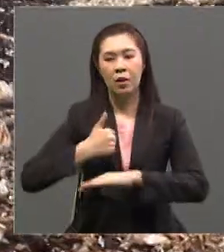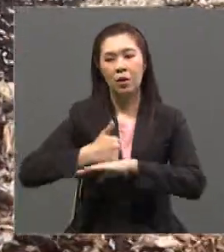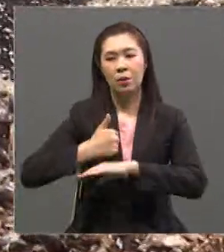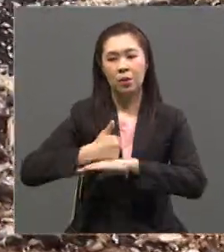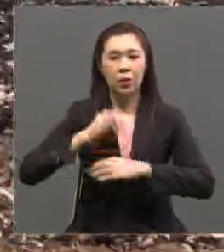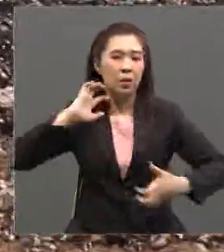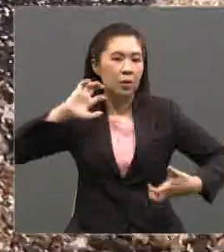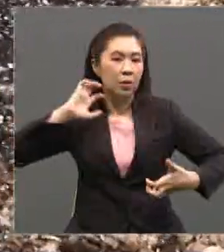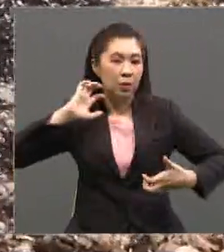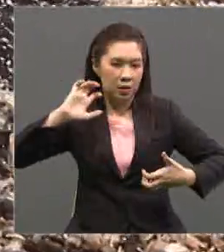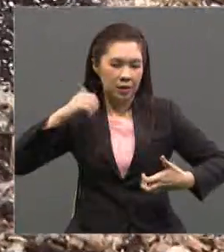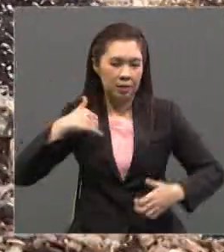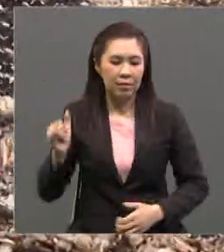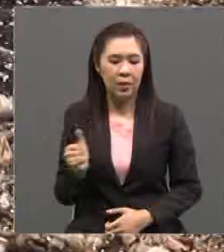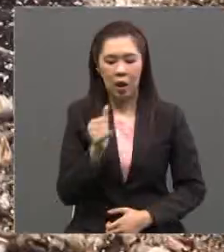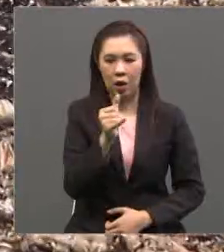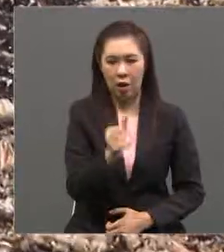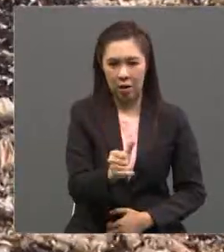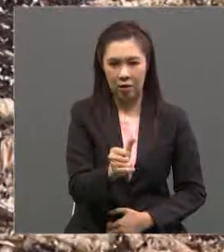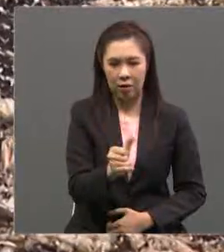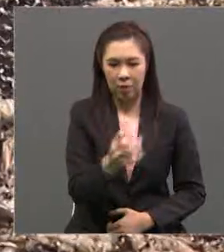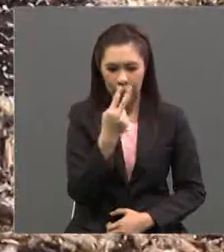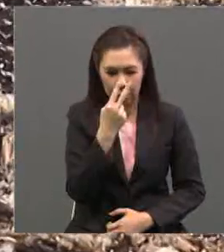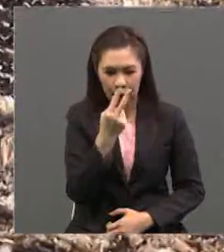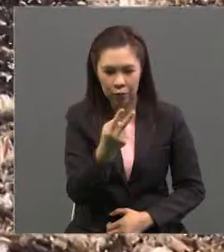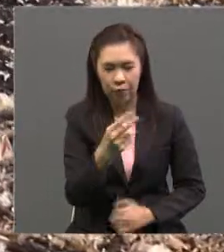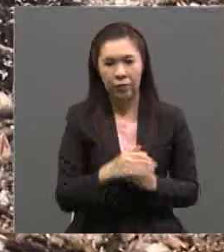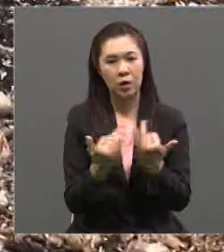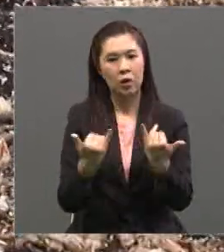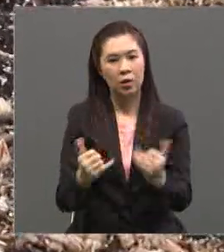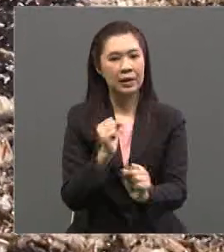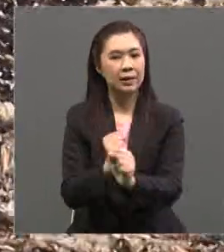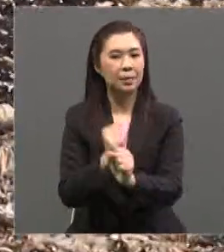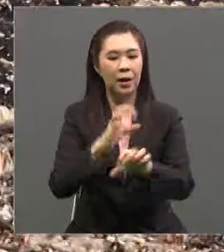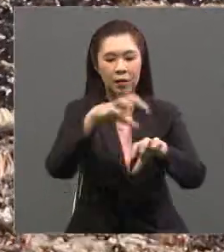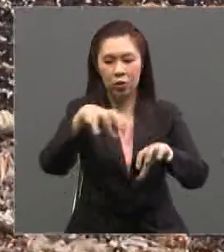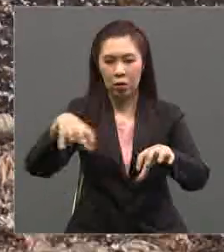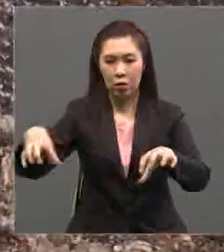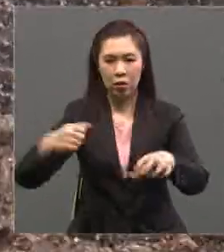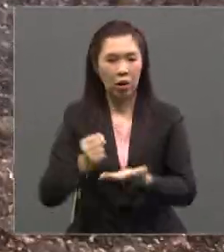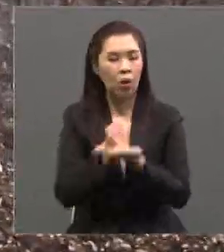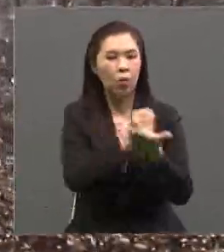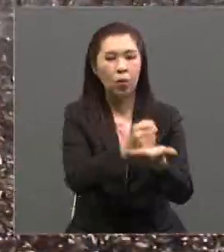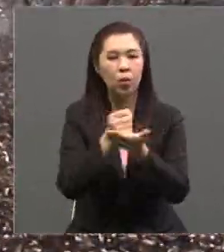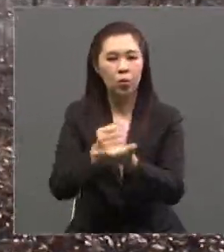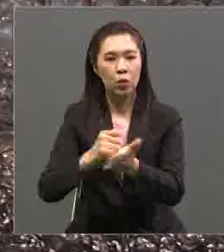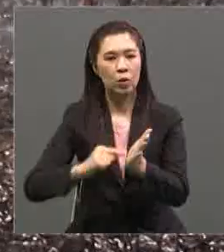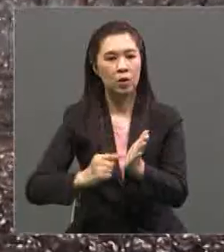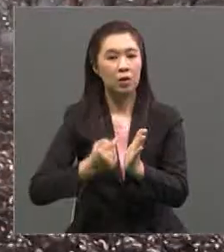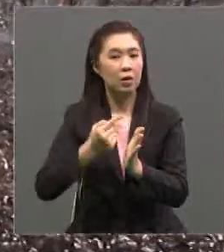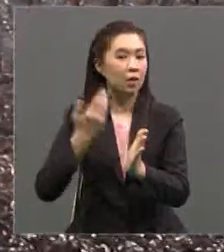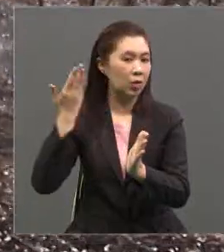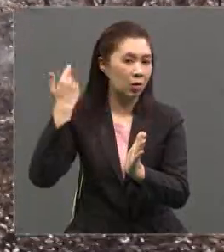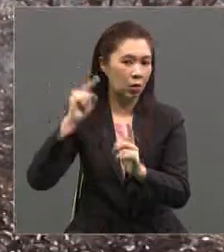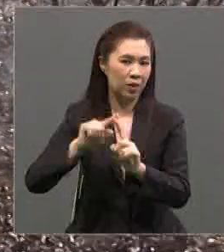ราชการจังหวัดลพบุรีเนี่ยลงพื้นที่ไปก็บอกนะครับว่าตอนนี้ย้ำให้หน่วยงานในพื้นที่ลงพื้นที่เพื่อดับไฟตั้งแต่วันที่เกิดเห